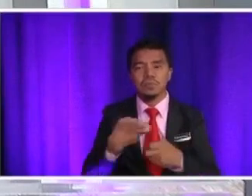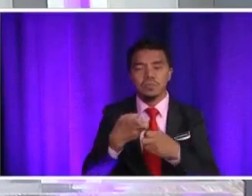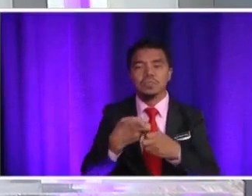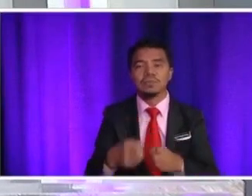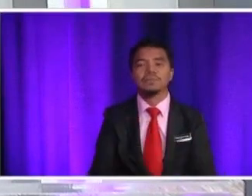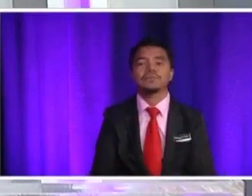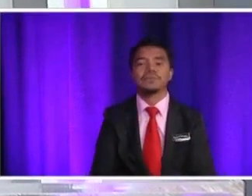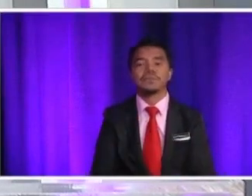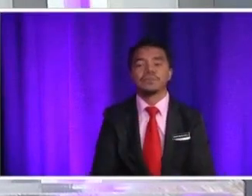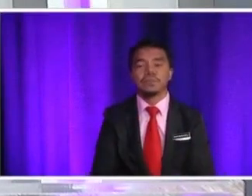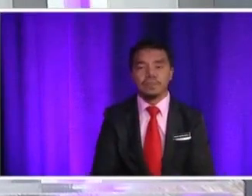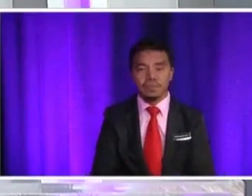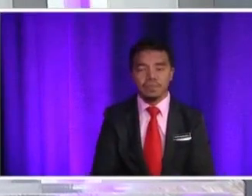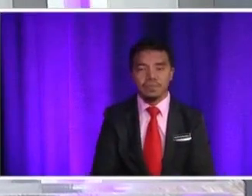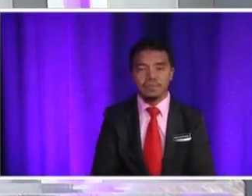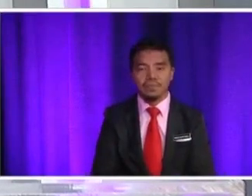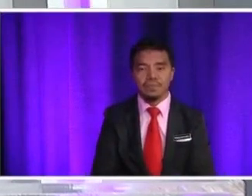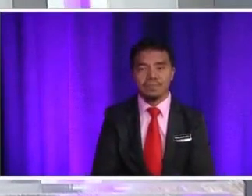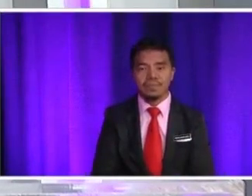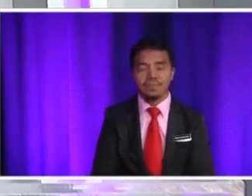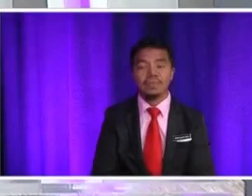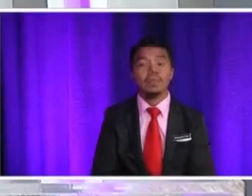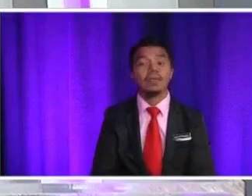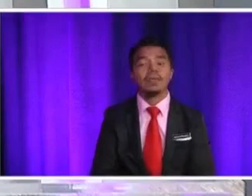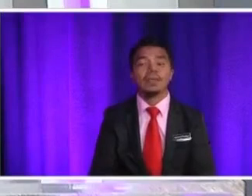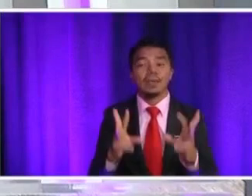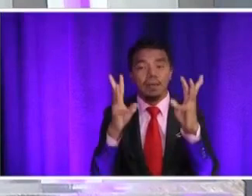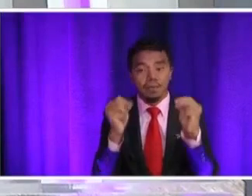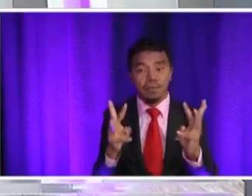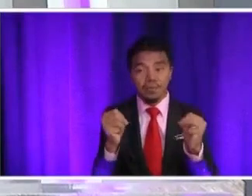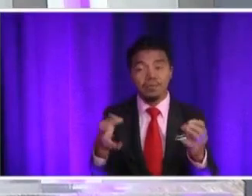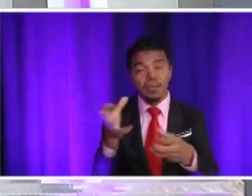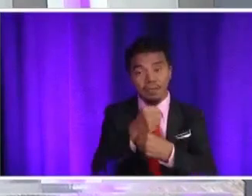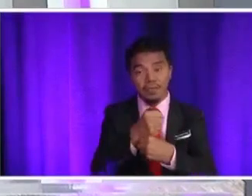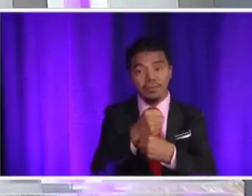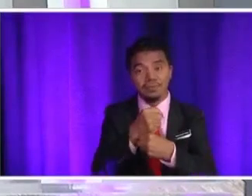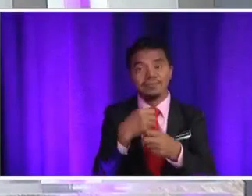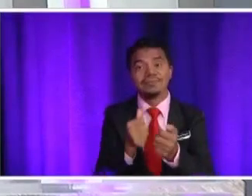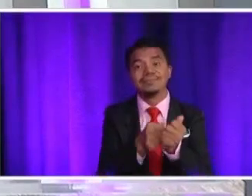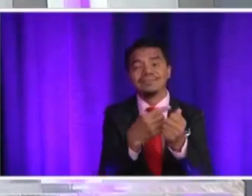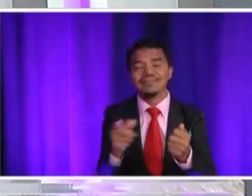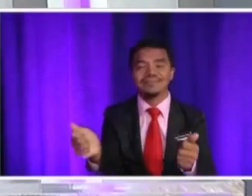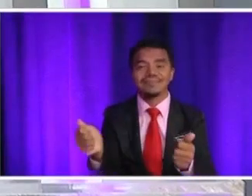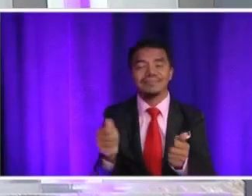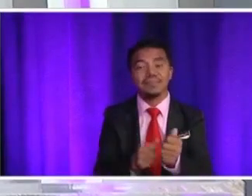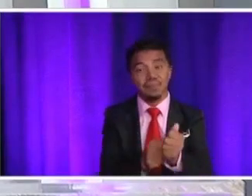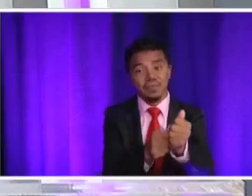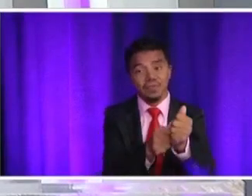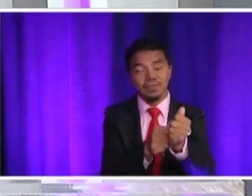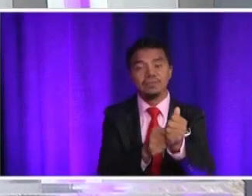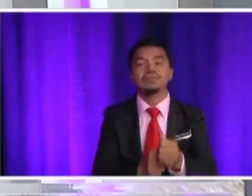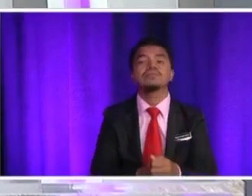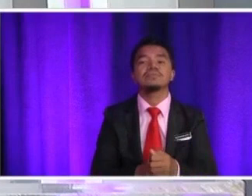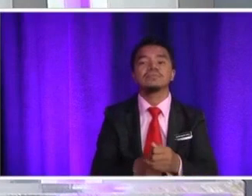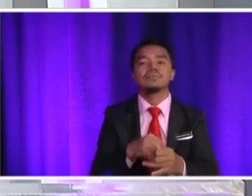anda semua, terutama sekali kepada murid-murid yang mengambil mata pelajaran sains rumah tangga. Teruskan setia menonton sukses